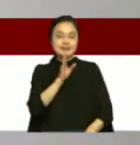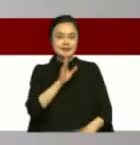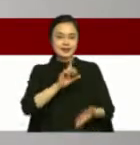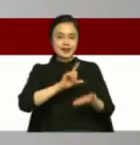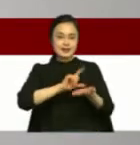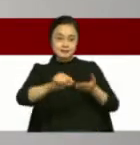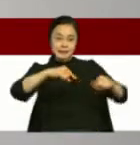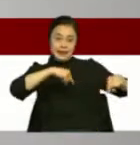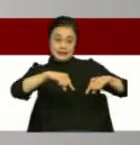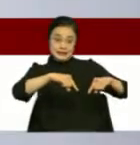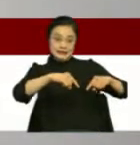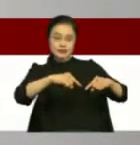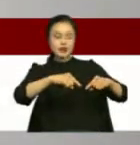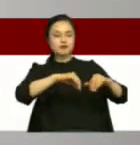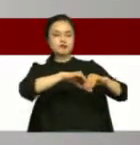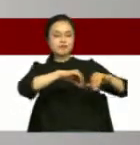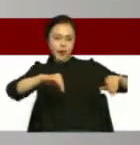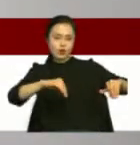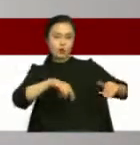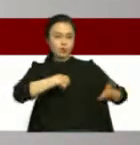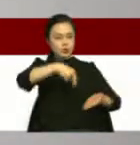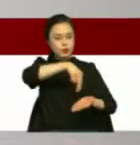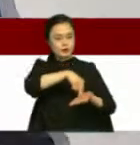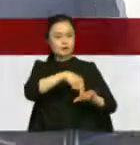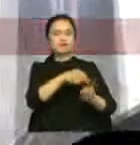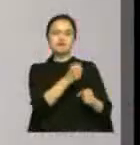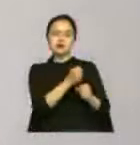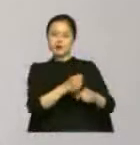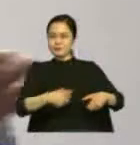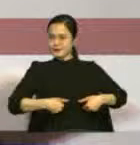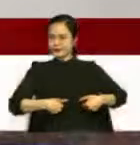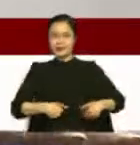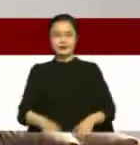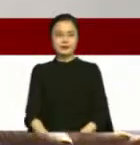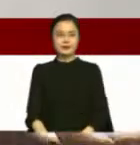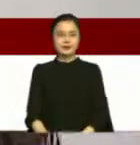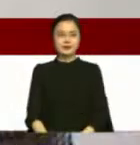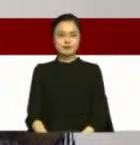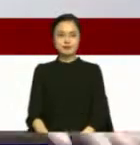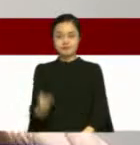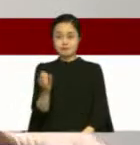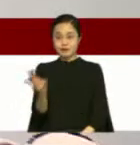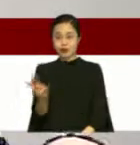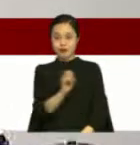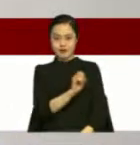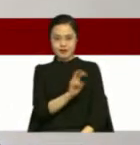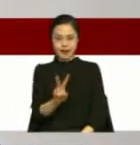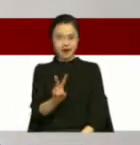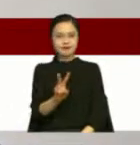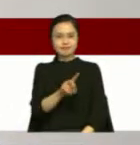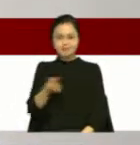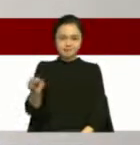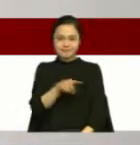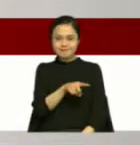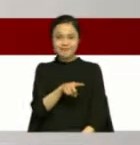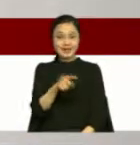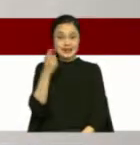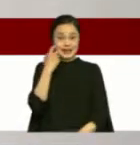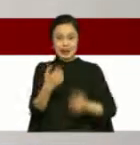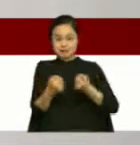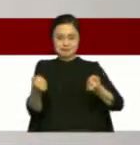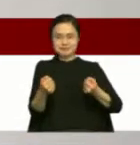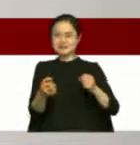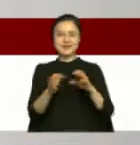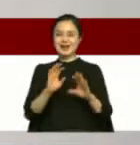이제야말로 제대로 된 지방자치를 할 때가 된것 아닌가 생각을 합니다. 여야를 불문하고 지방분권에 대해서 다들